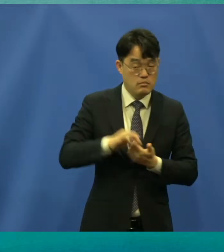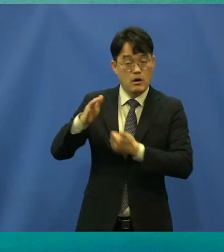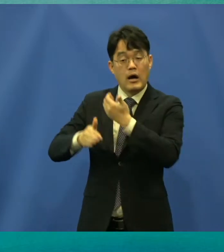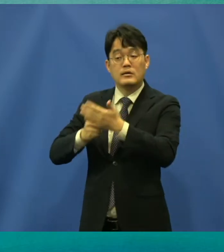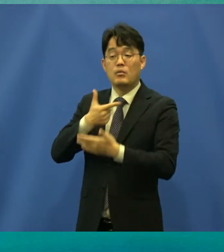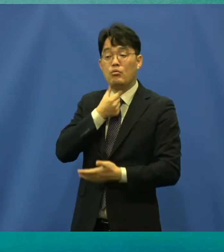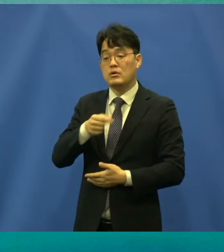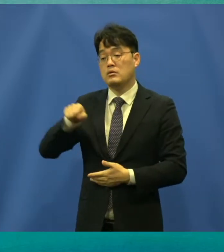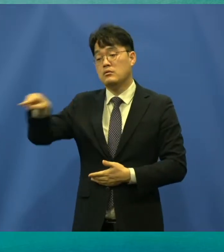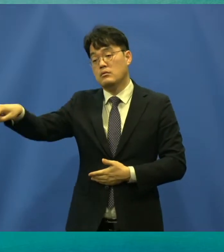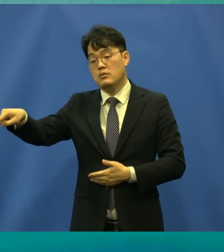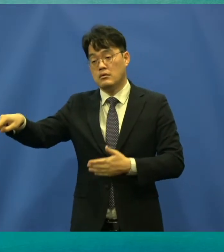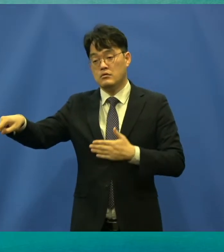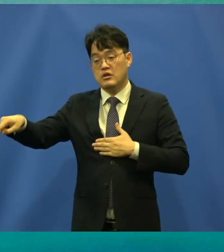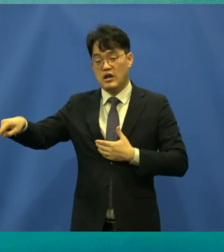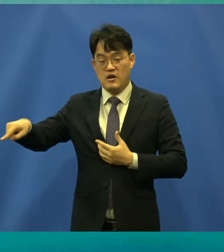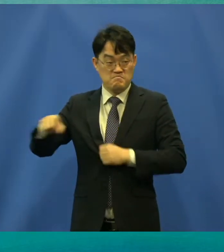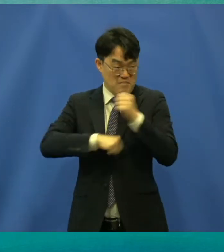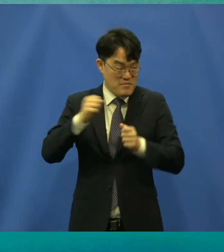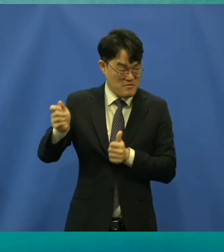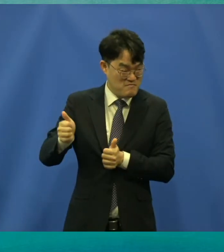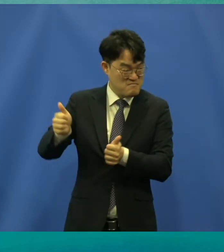내 열심에 내가 몰두해서